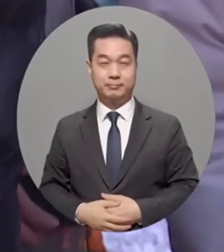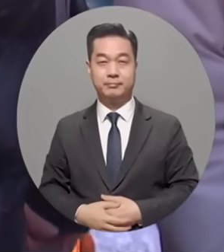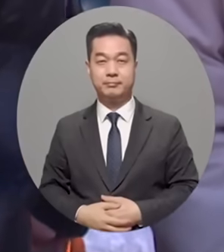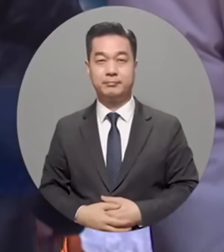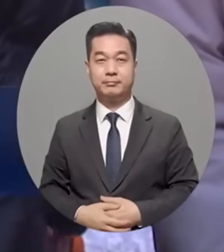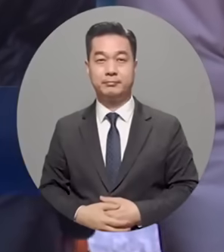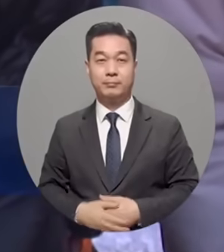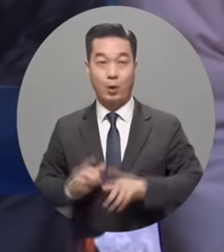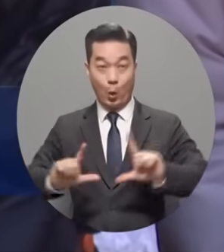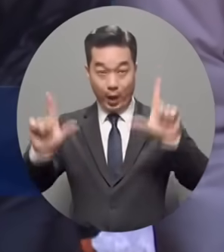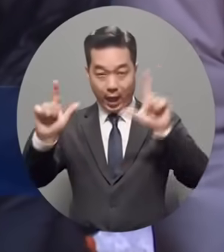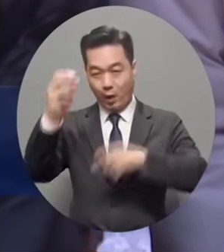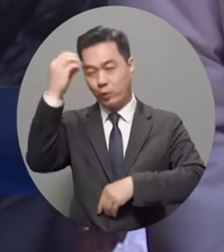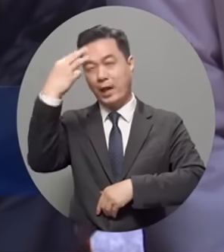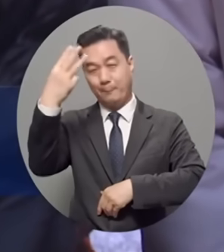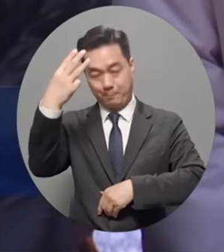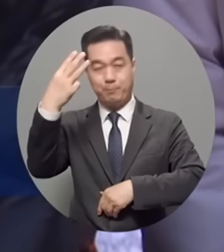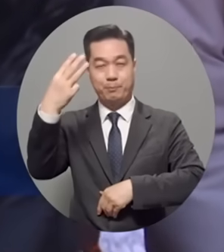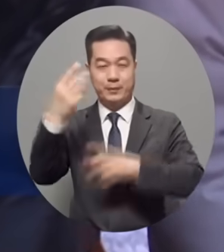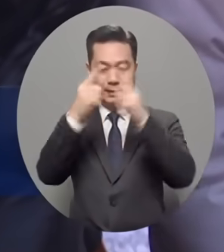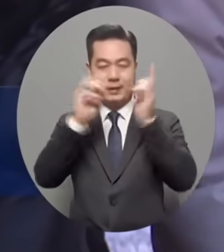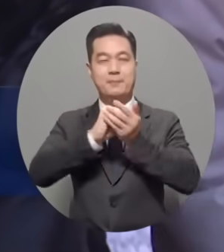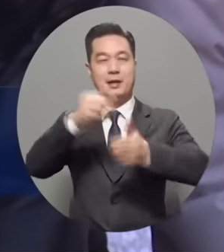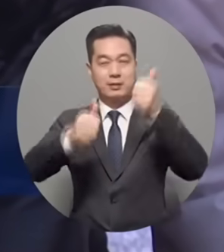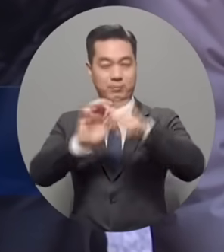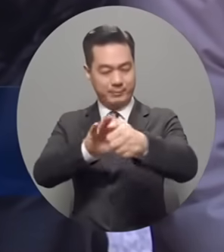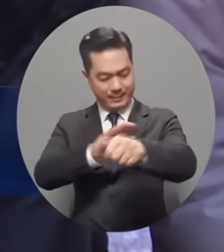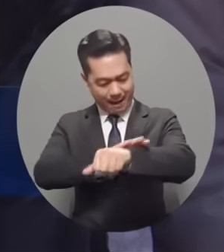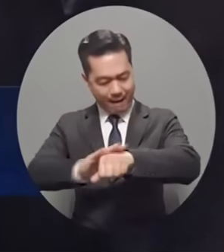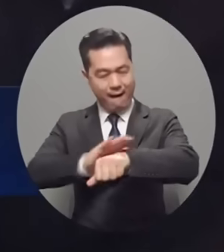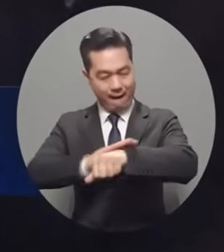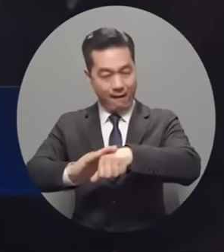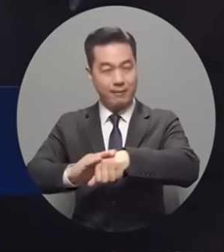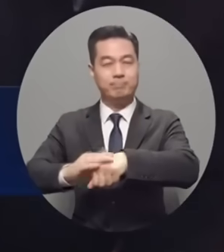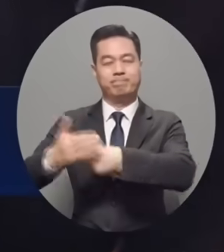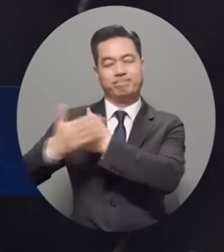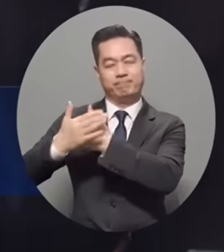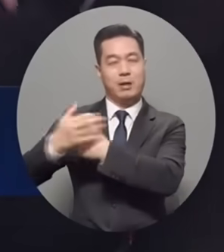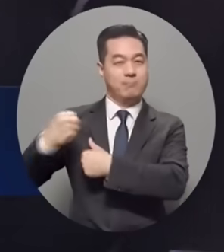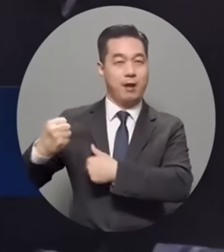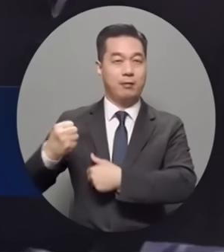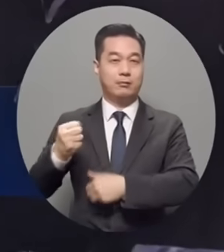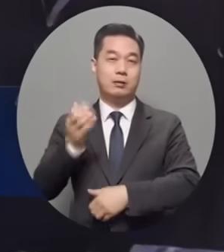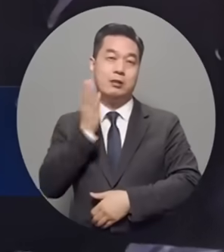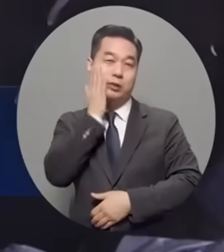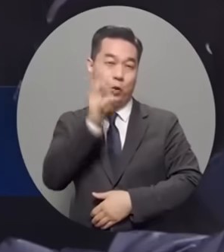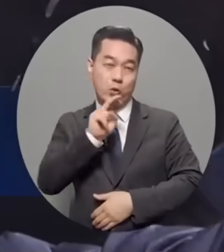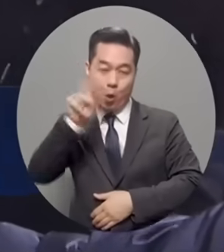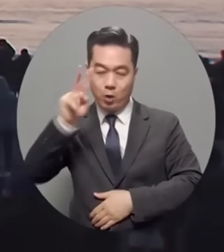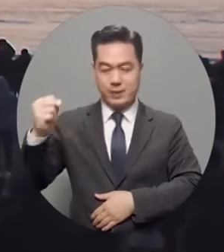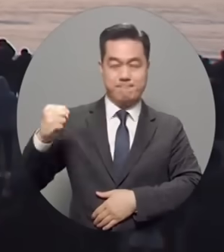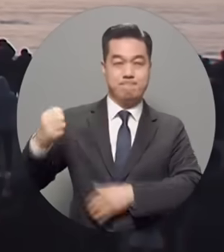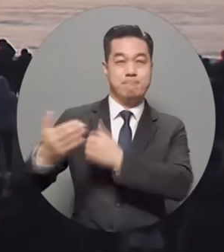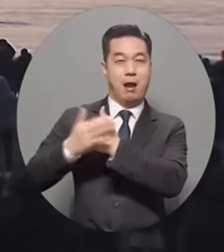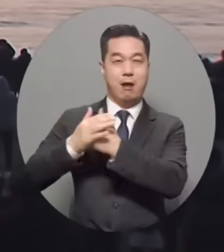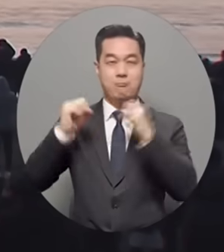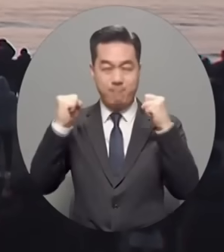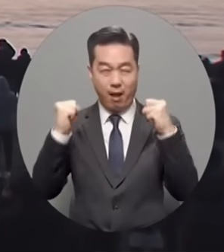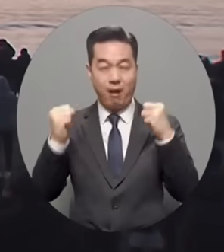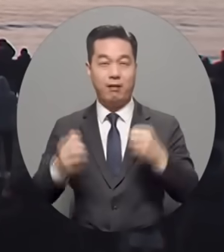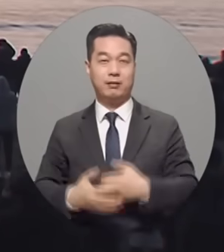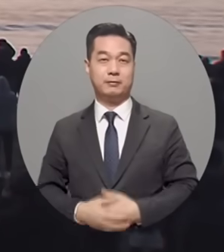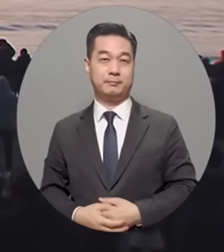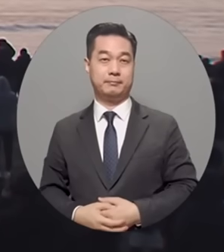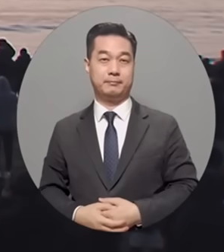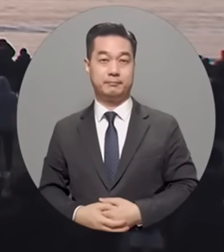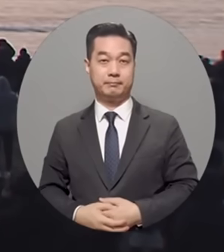올해 고3인데 수능 대박 기운 받으려고 왔습니다. 청룡의 힘을 받아! 화이팅!